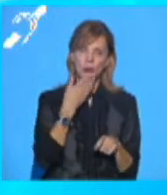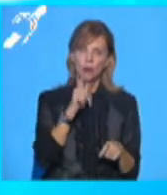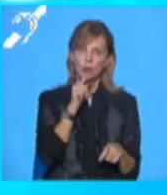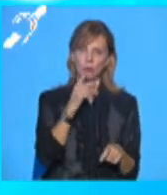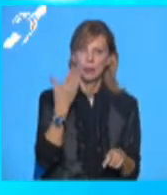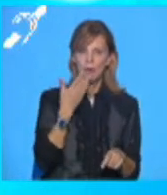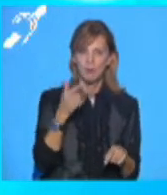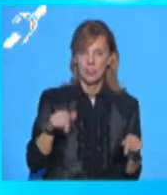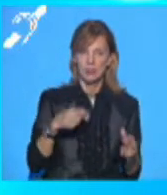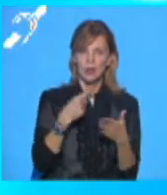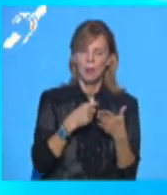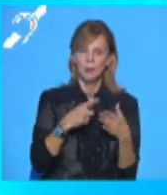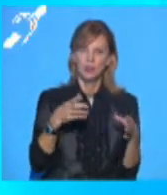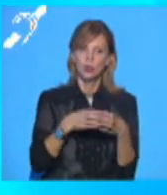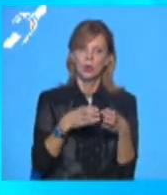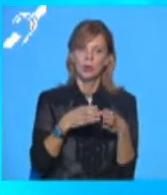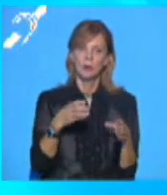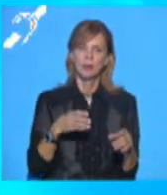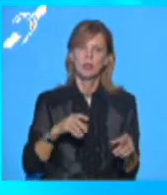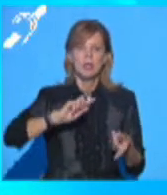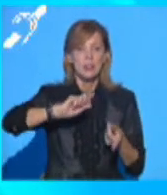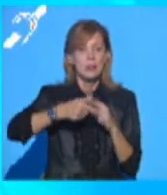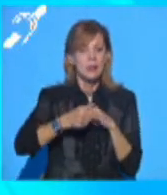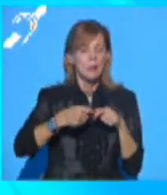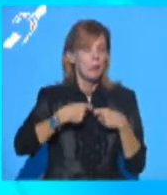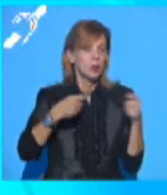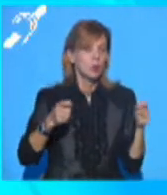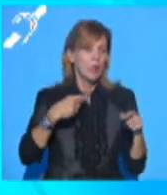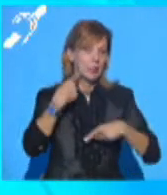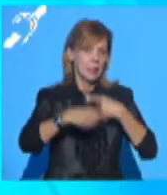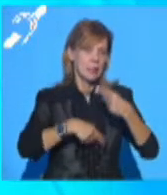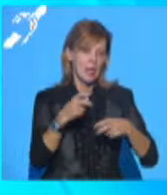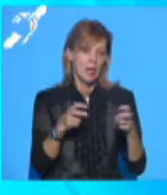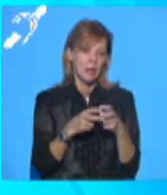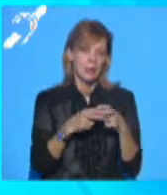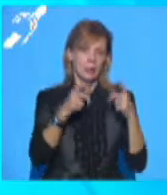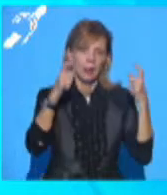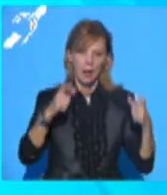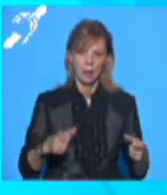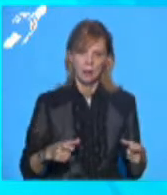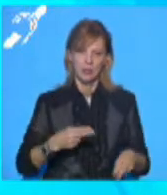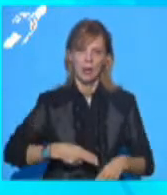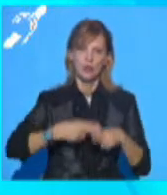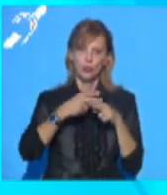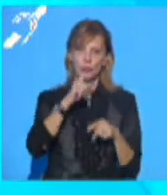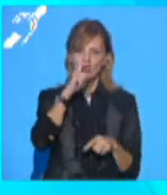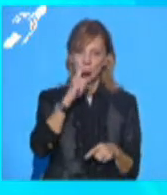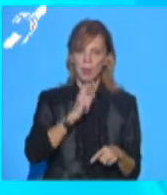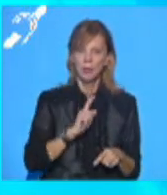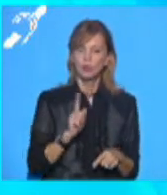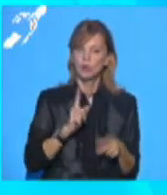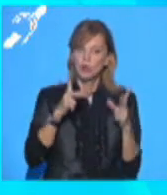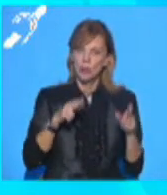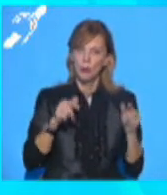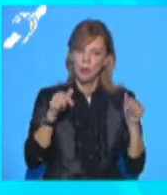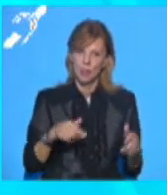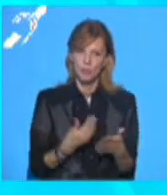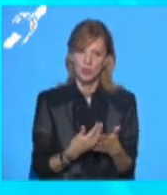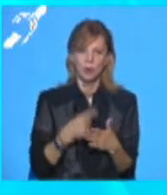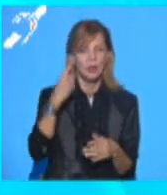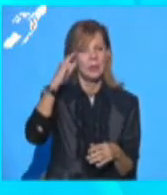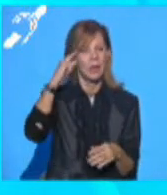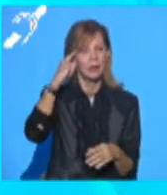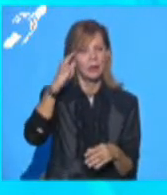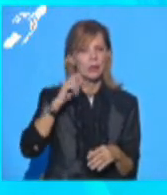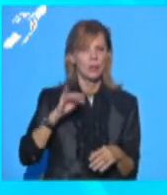învățat. El a plătit o echipă de muncitori să schimbe întreaga instalație electrică a clădirii. Ajutorul bărbatului nu se va opri aici, pentru